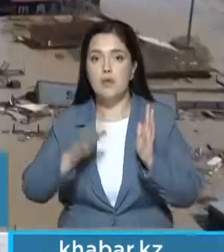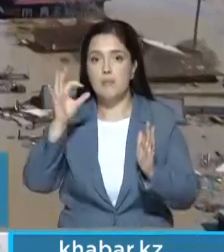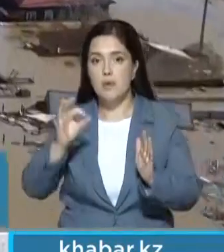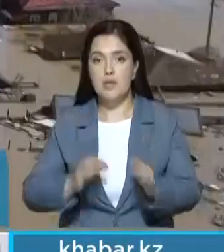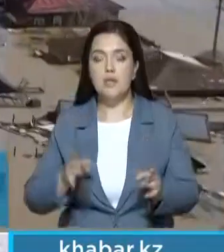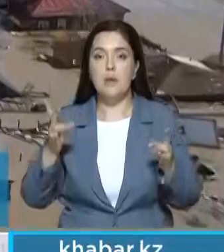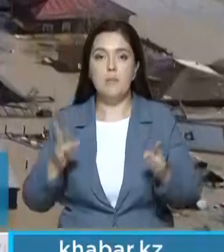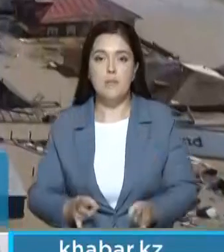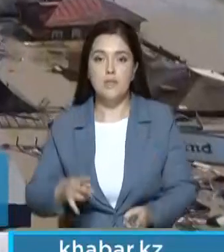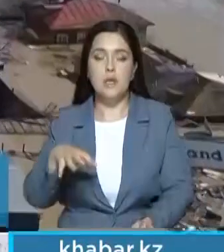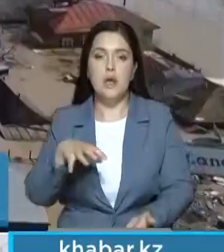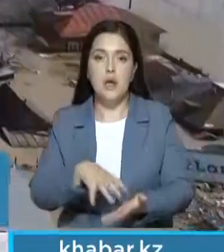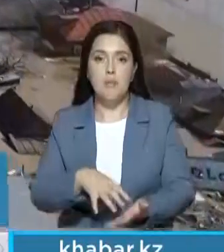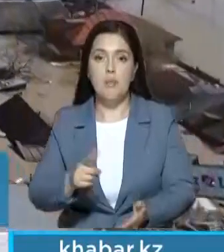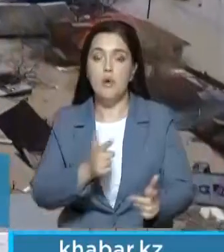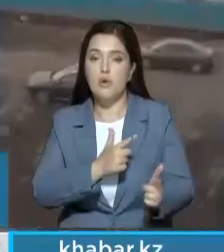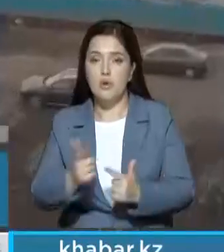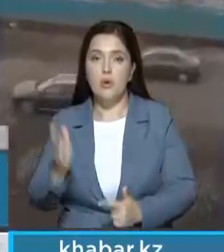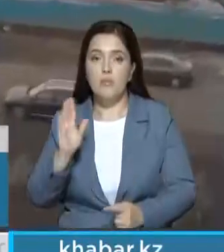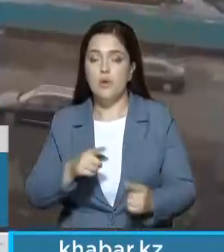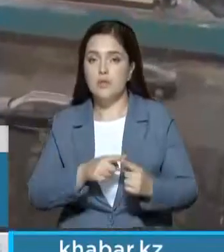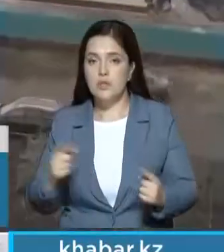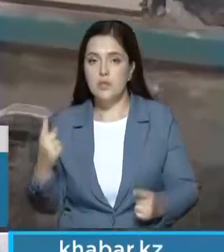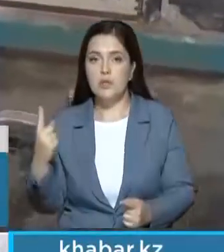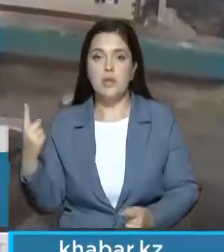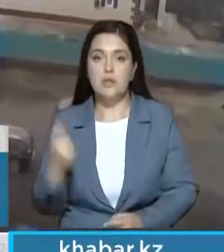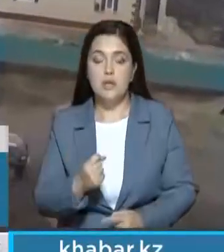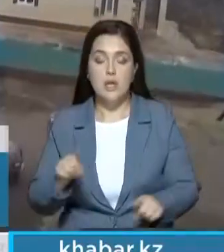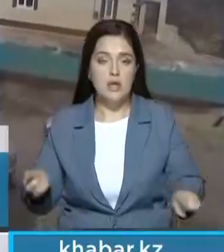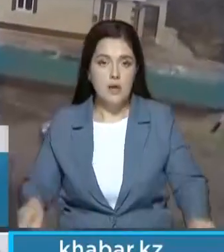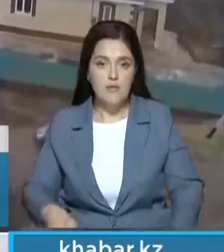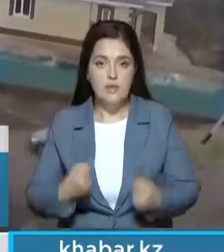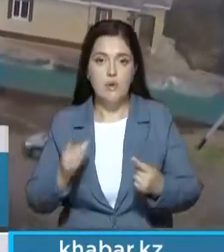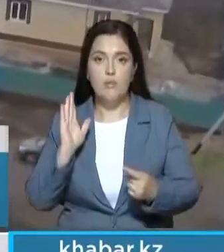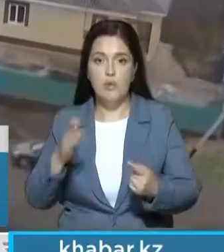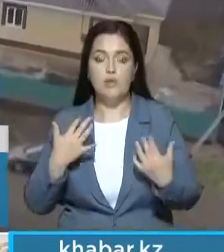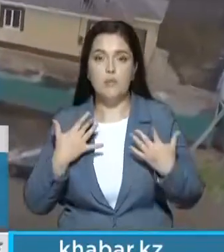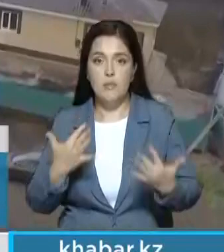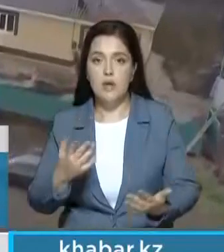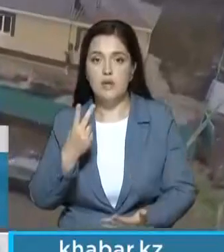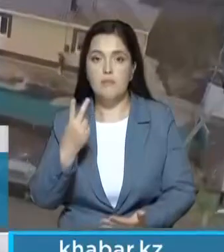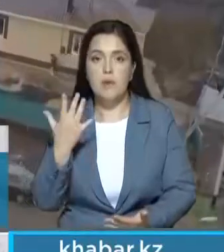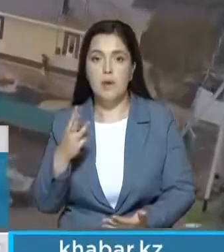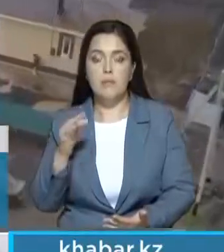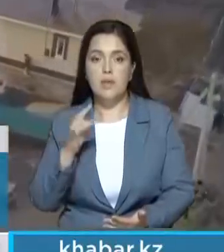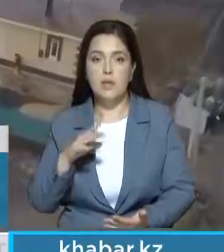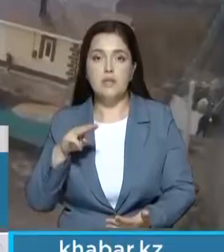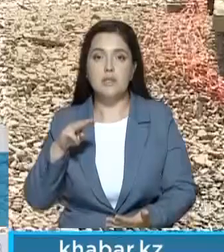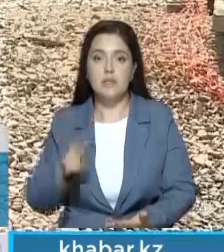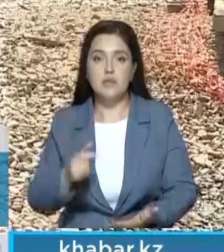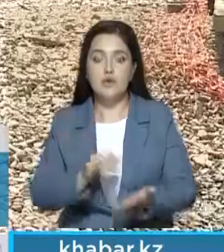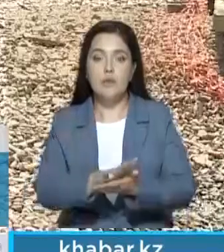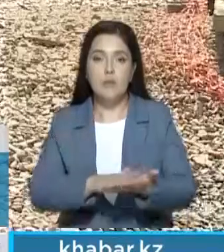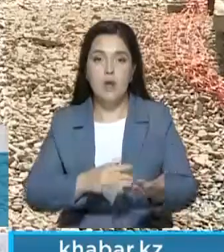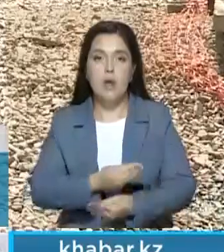пострадавших объектов завершить её планируют в течение недели на восстановление жилья потребуется 25 млрд тенге продолжается